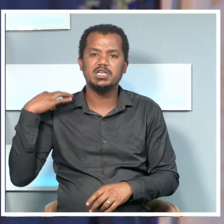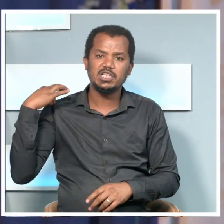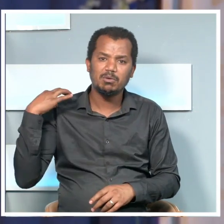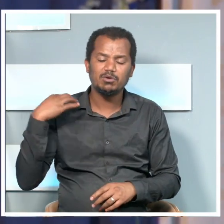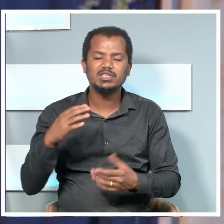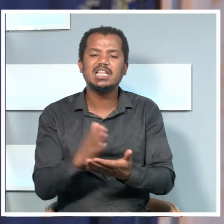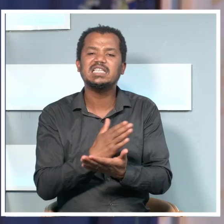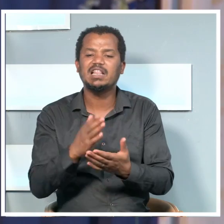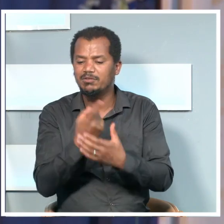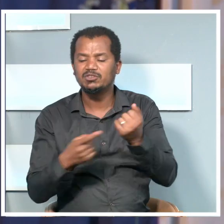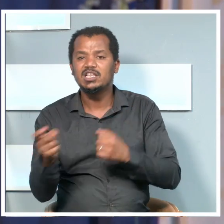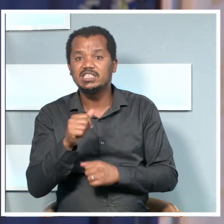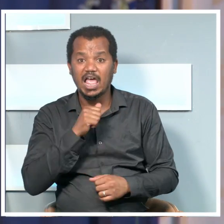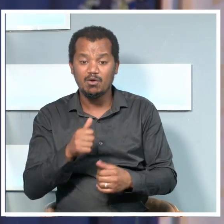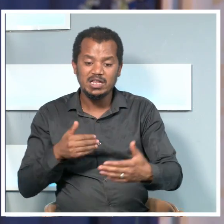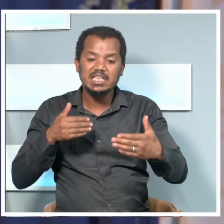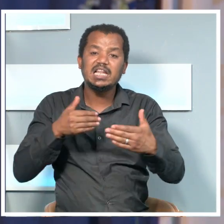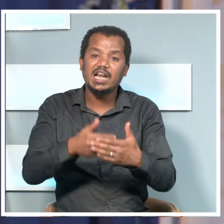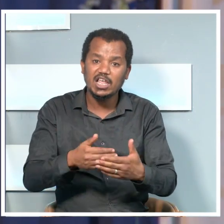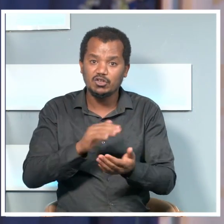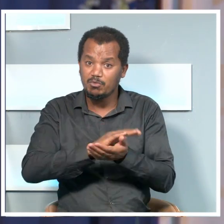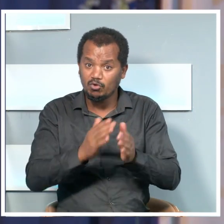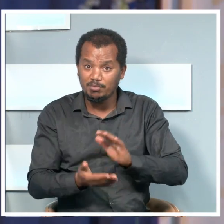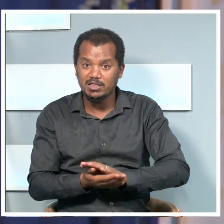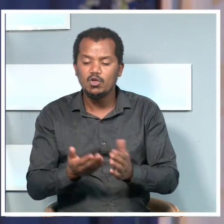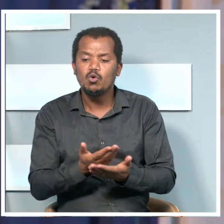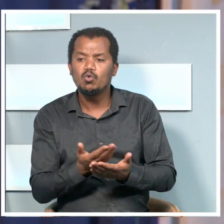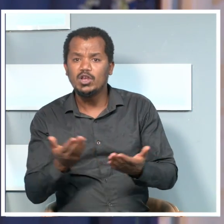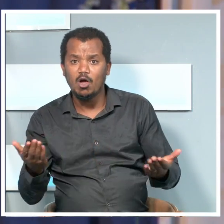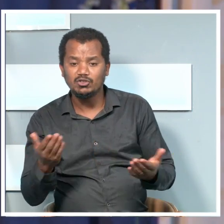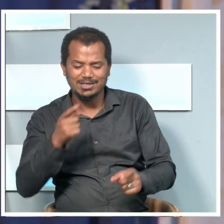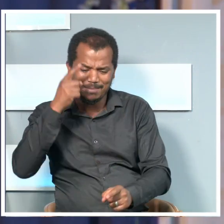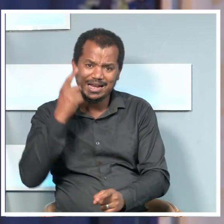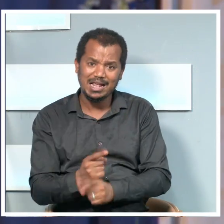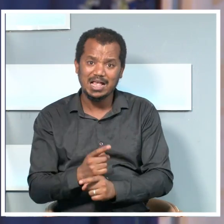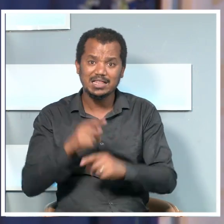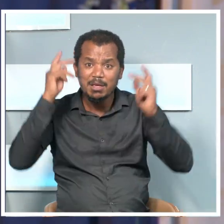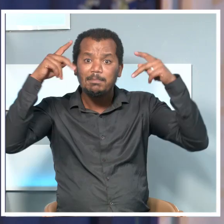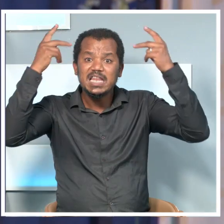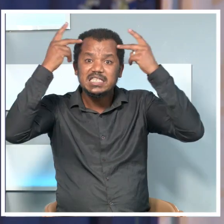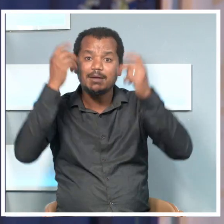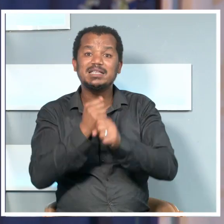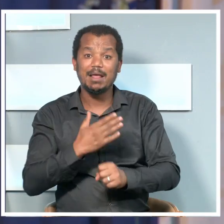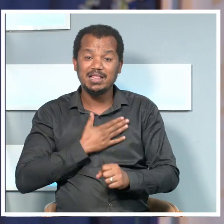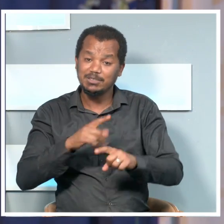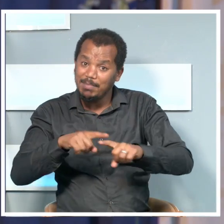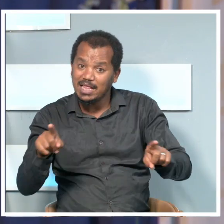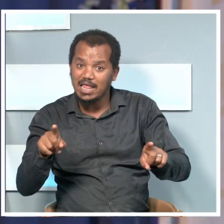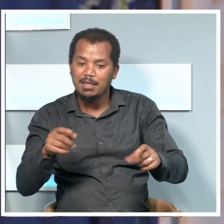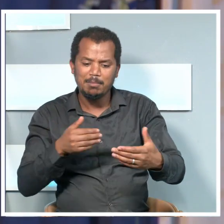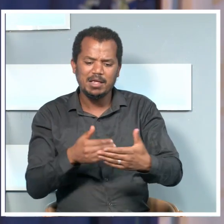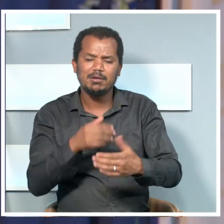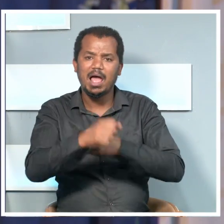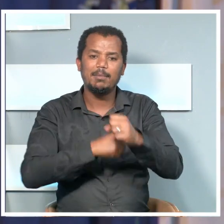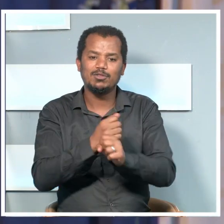ማህበረሰቦች ግለሰቦች ተሳታፊ ብቻ ሳይሆን ተደራሽ የሚሆኑበት ጉዳዮችን ለማረጋጋት ሚኒስቴር መስሪያ ቤታችን